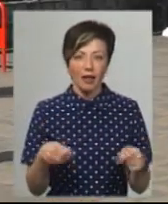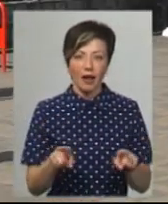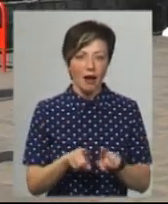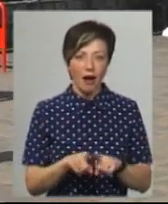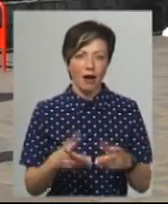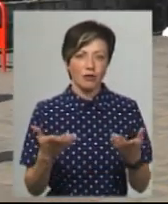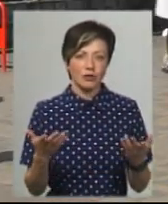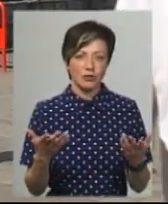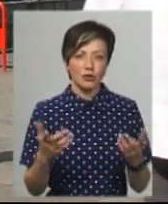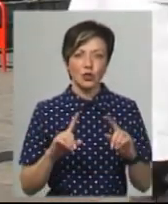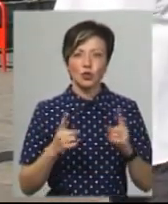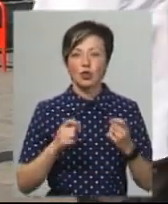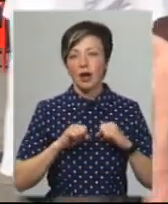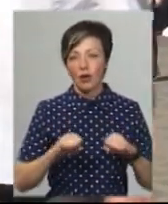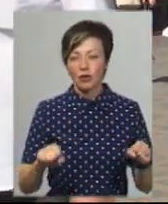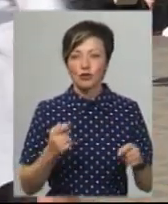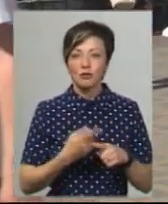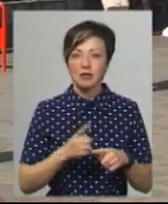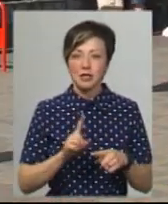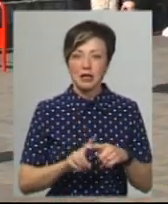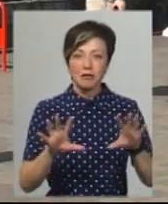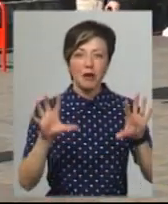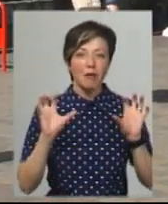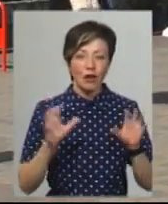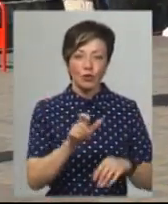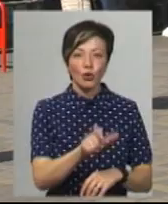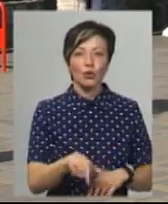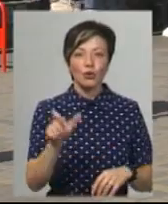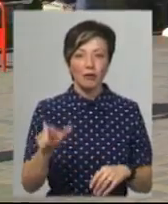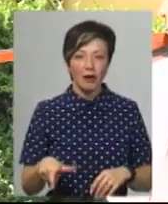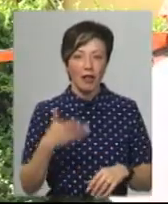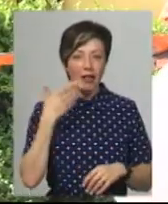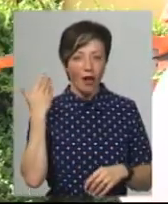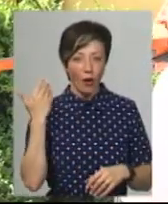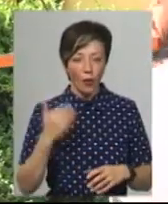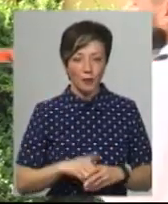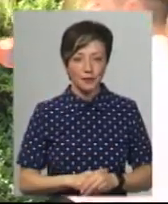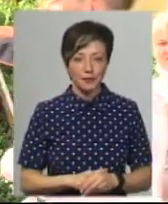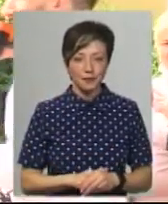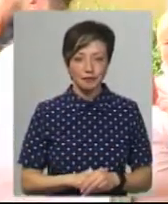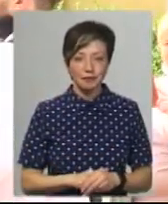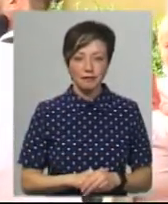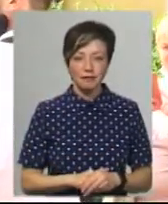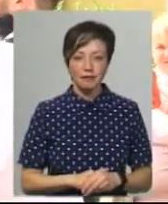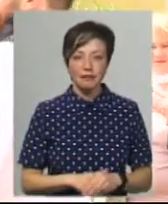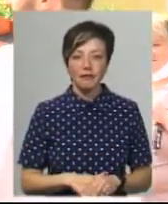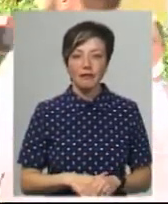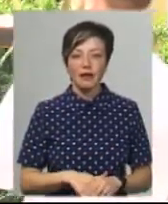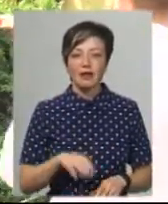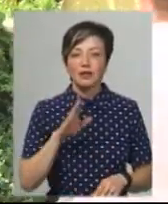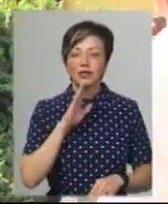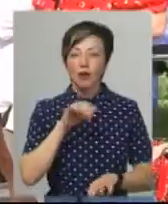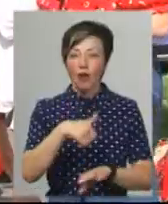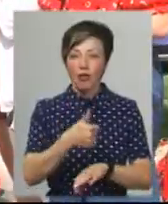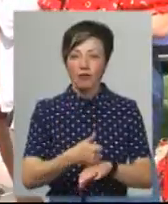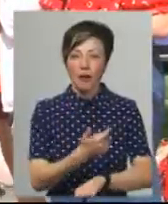якось дуже героїчно, аби це сприймалося людьми легко. Антоніна Діміч – головна медична сестра Хмельницької